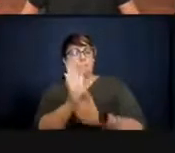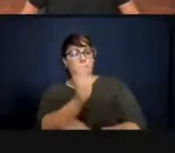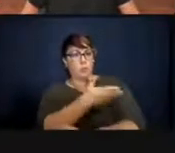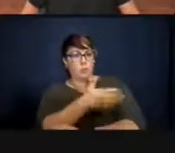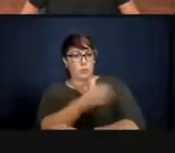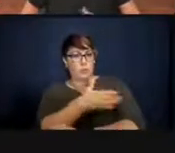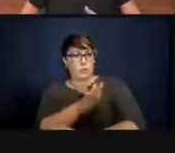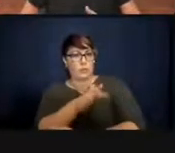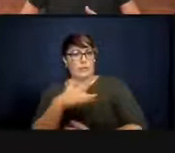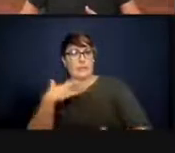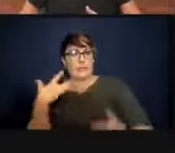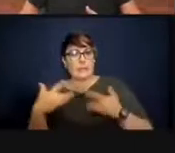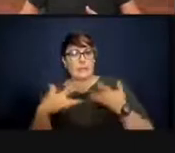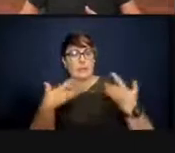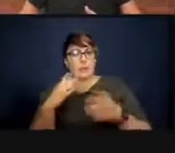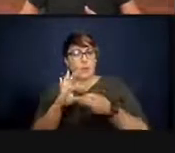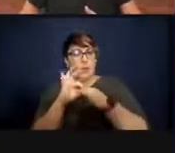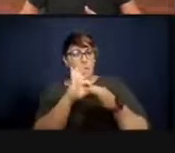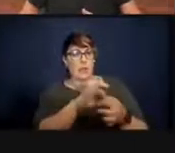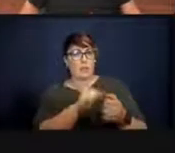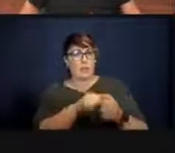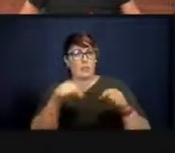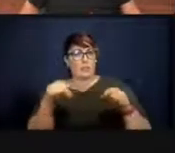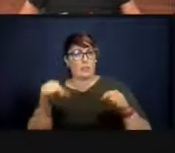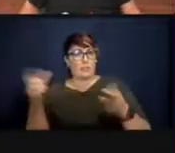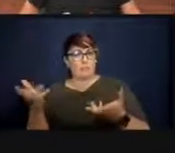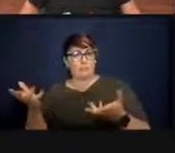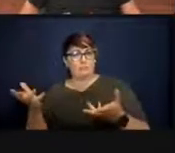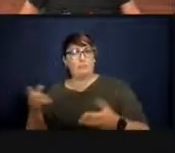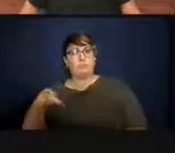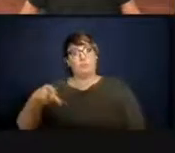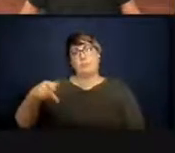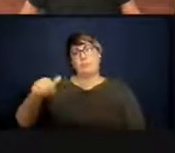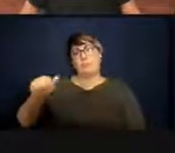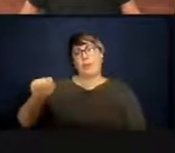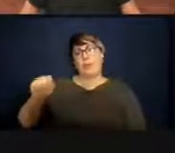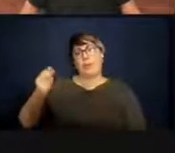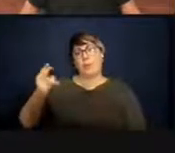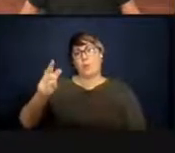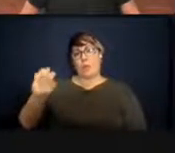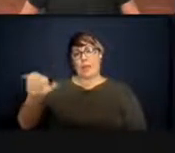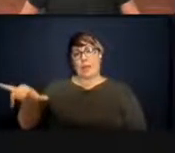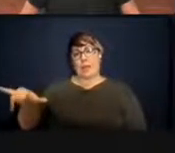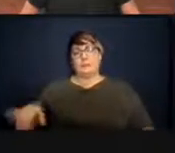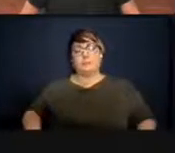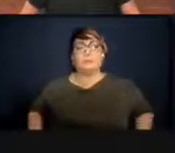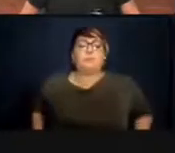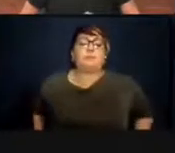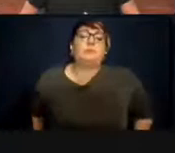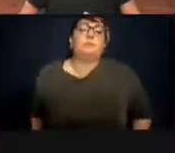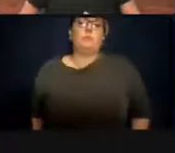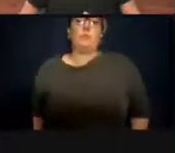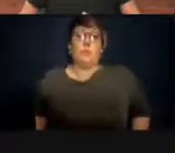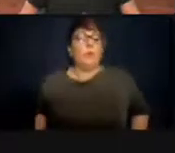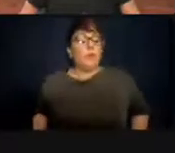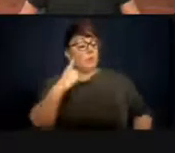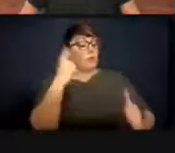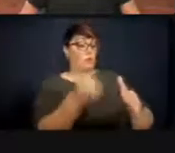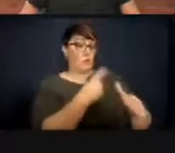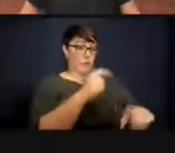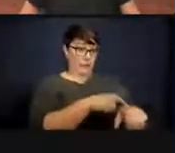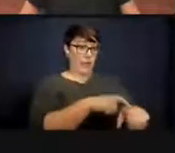ambao wanachangamkia masuala ya muziki? Kwa mara ya kwanza katika shule za